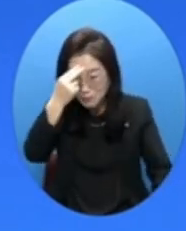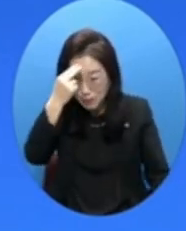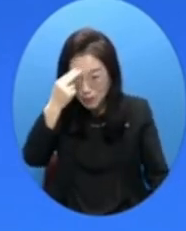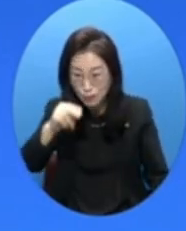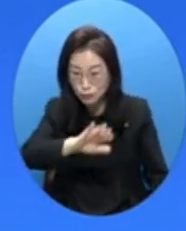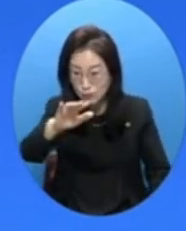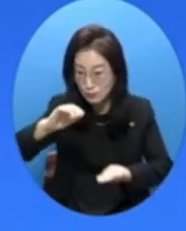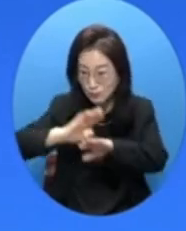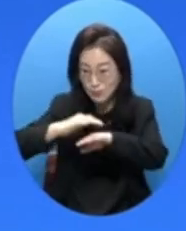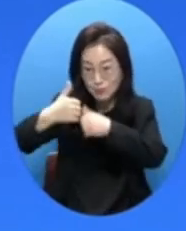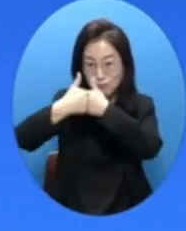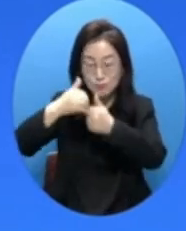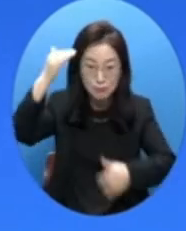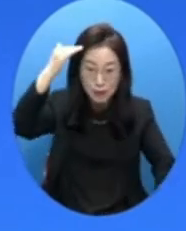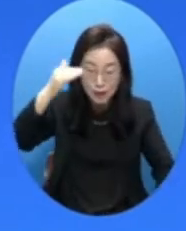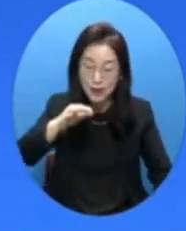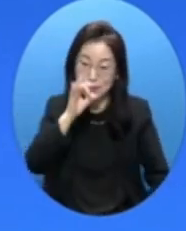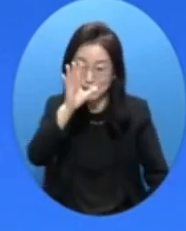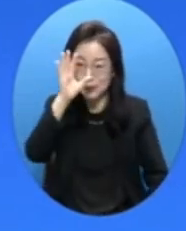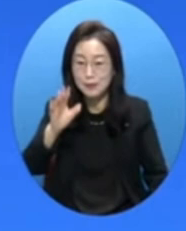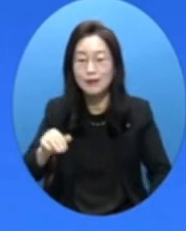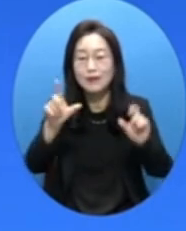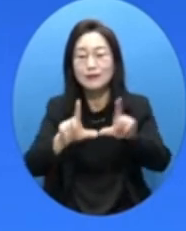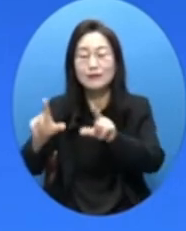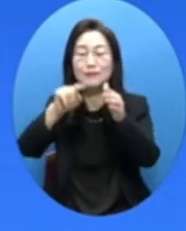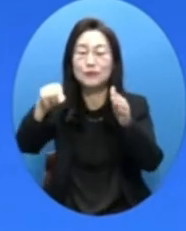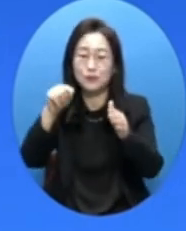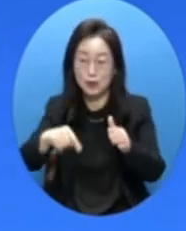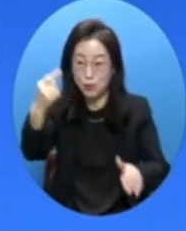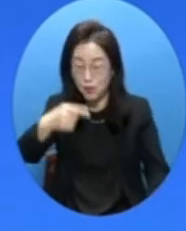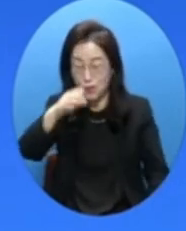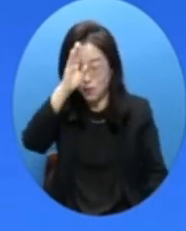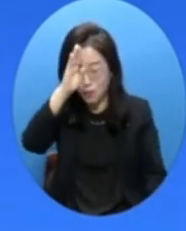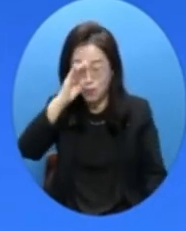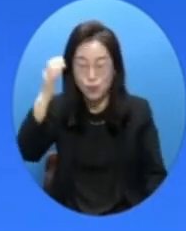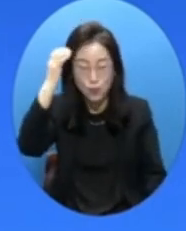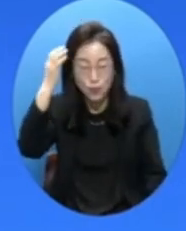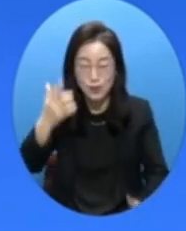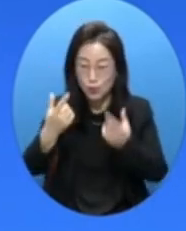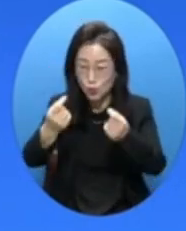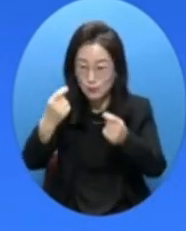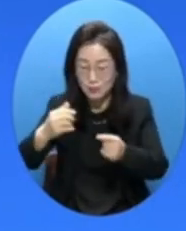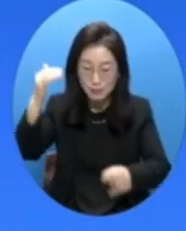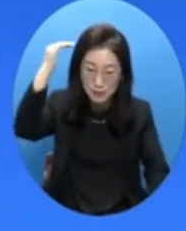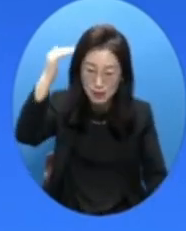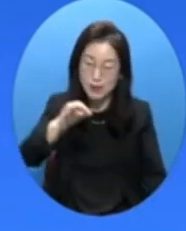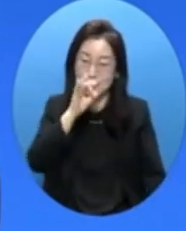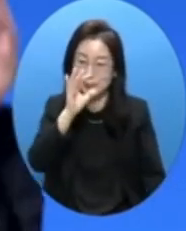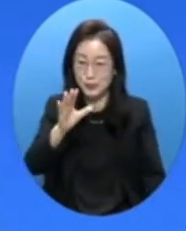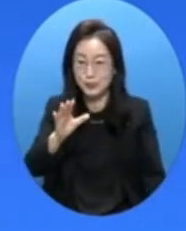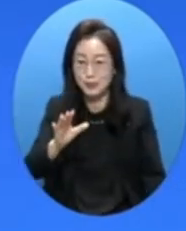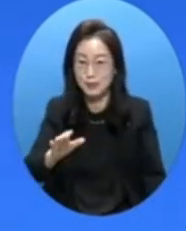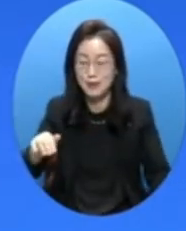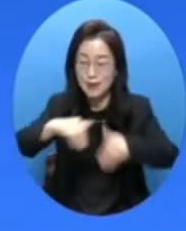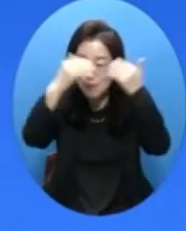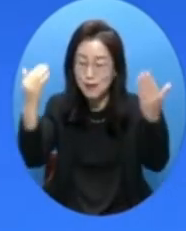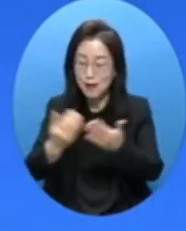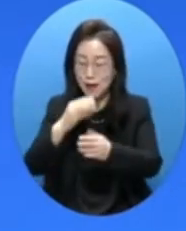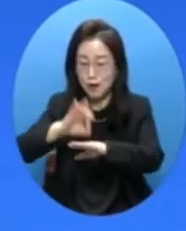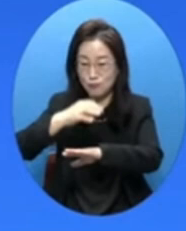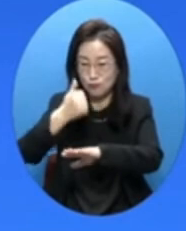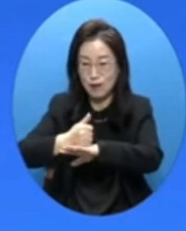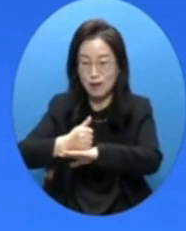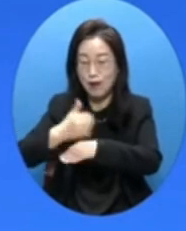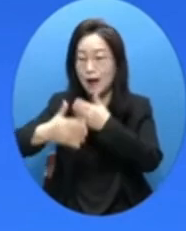없습니다. 우리의 삶 가운데 다가오는 질병과 고난도 우리를 대적할 수가 없습니다. 만군의 여호와 하나님이